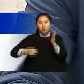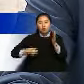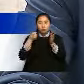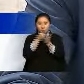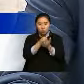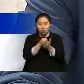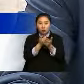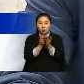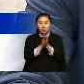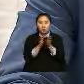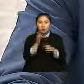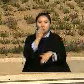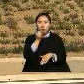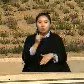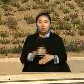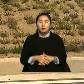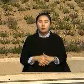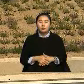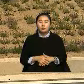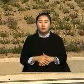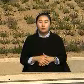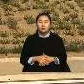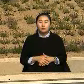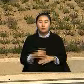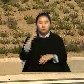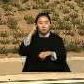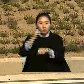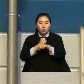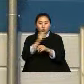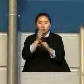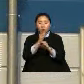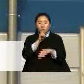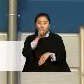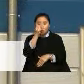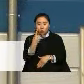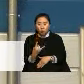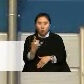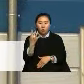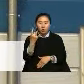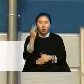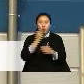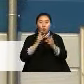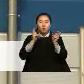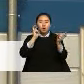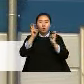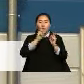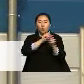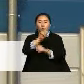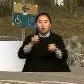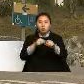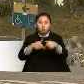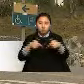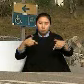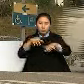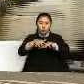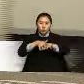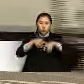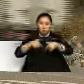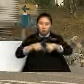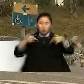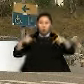정하고 시행을 하시는군요. 실제로 용역 중간 보고에서는 기존 공사의 업무를 오히려 확대하고 조직을 키우는